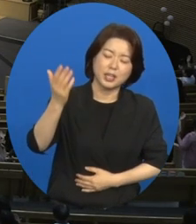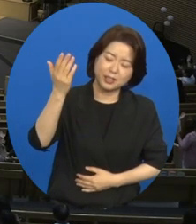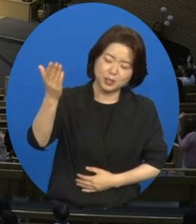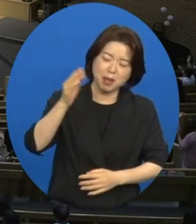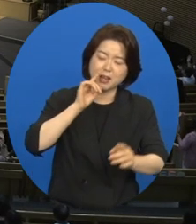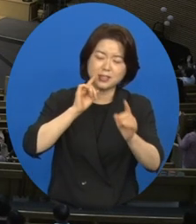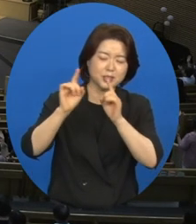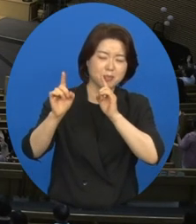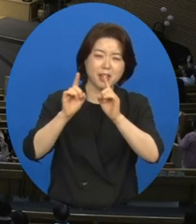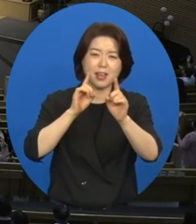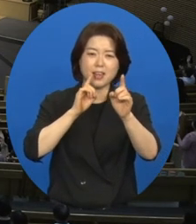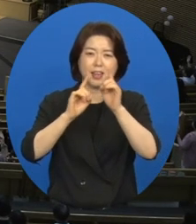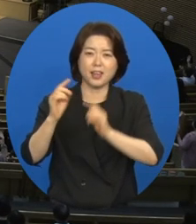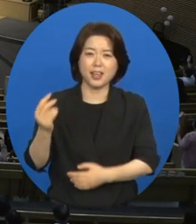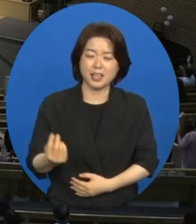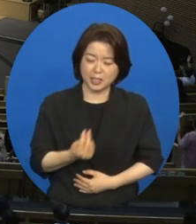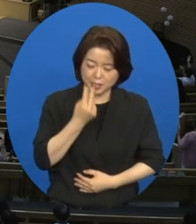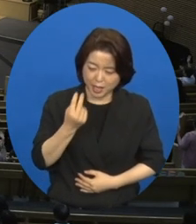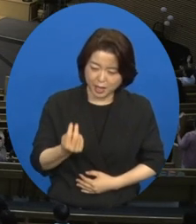그 말씀에